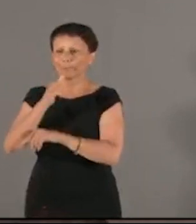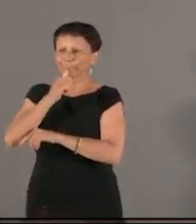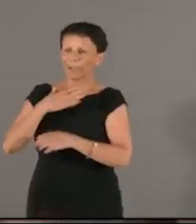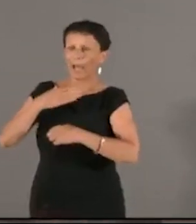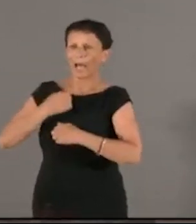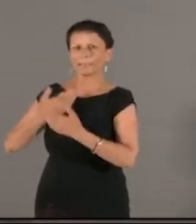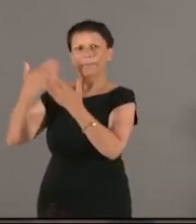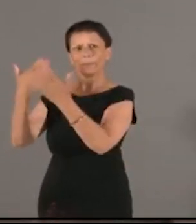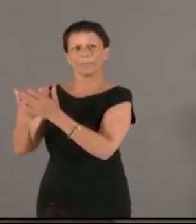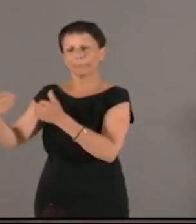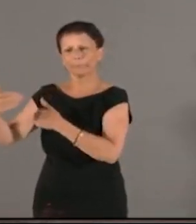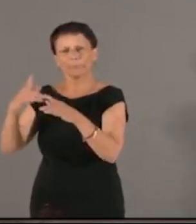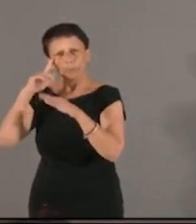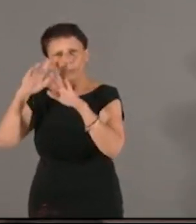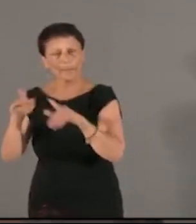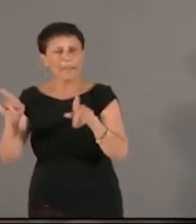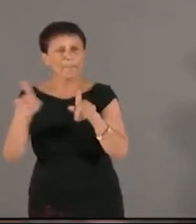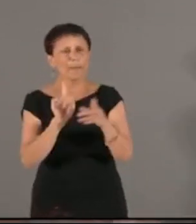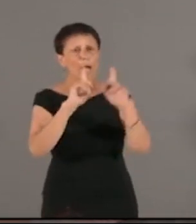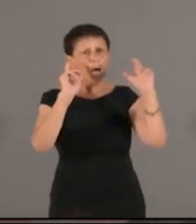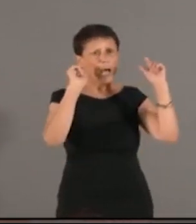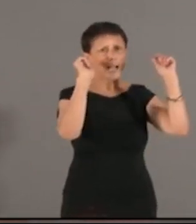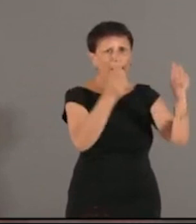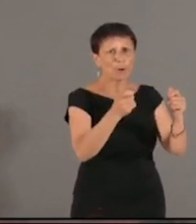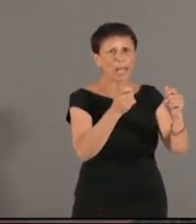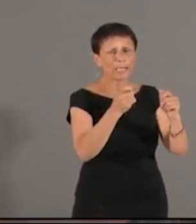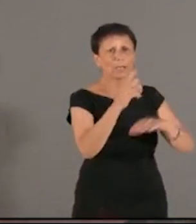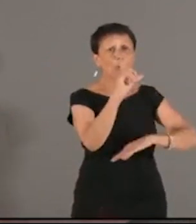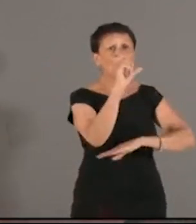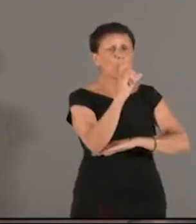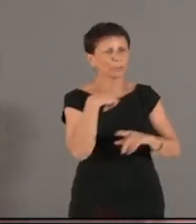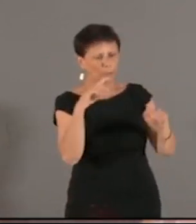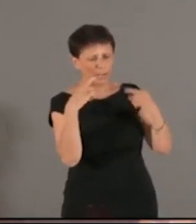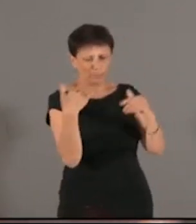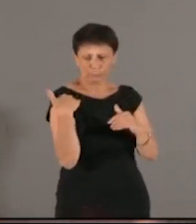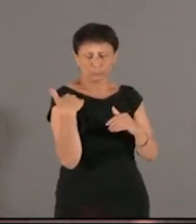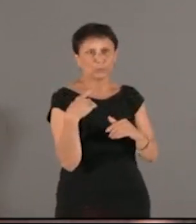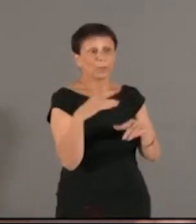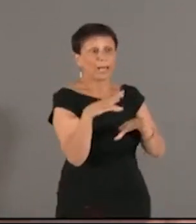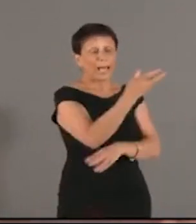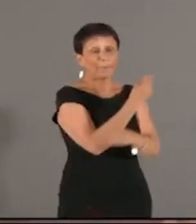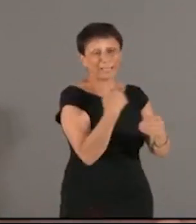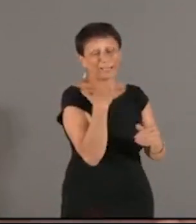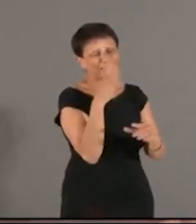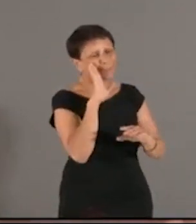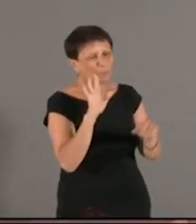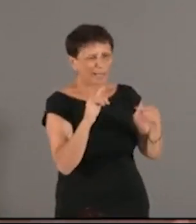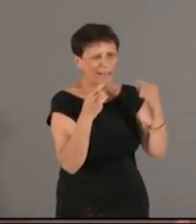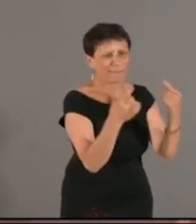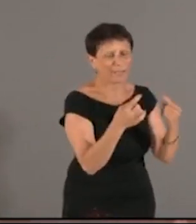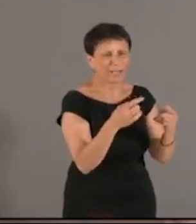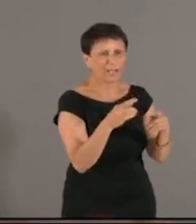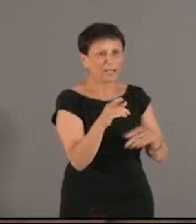la mosquée de la Capelette, car je me suis rendu dans ce quartier il y a quelques jours à la demande des habitants qui subissent